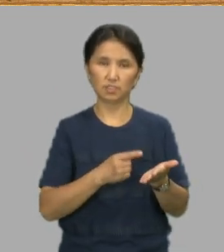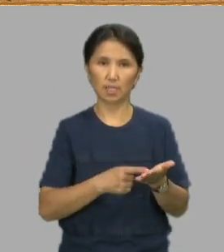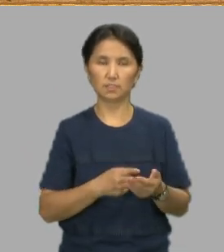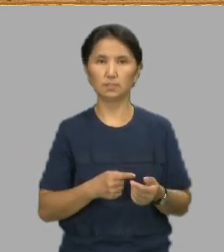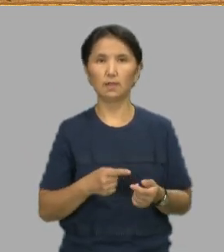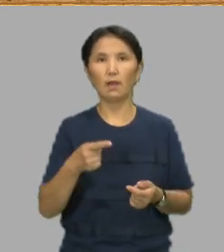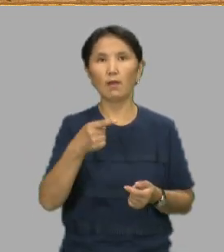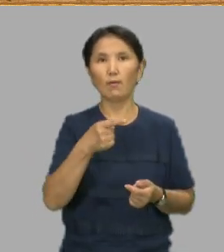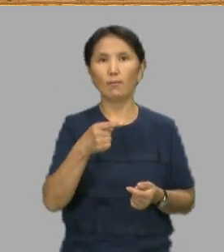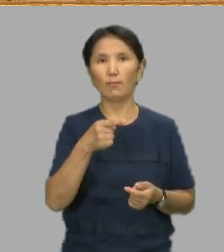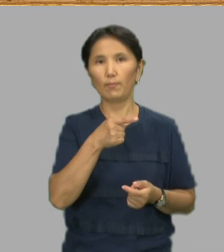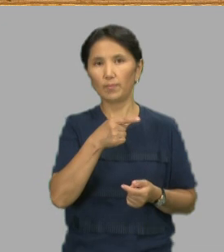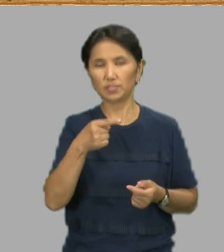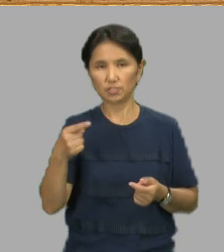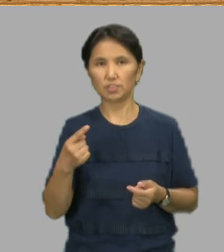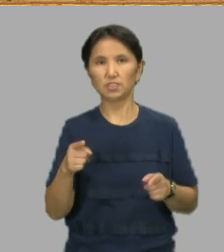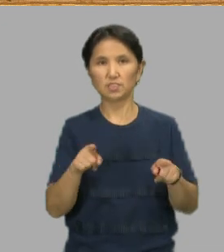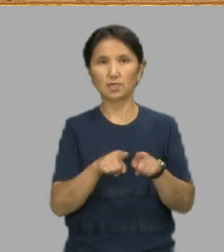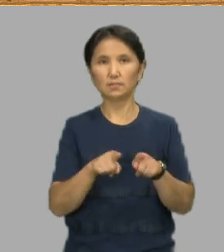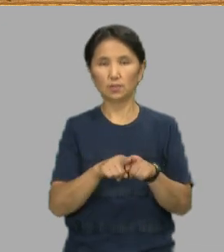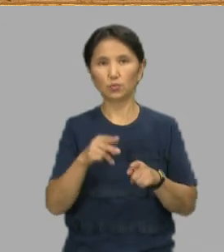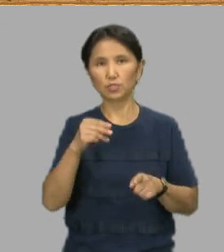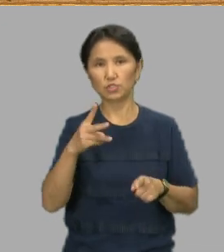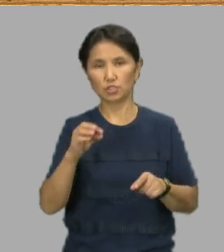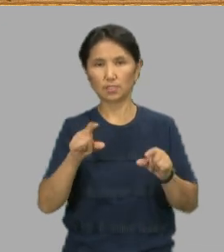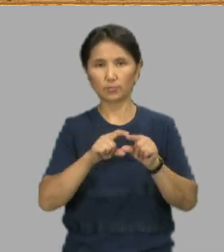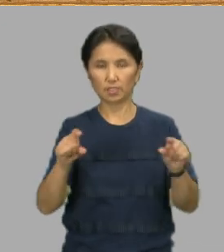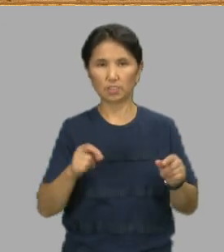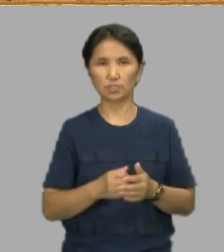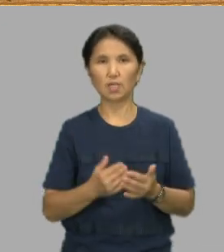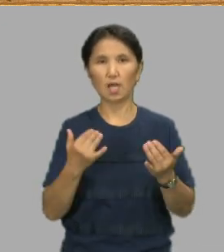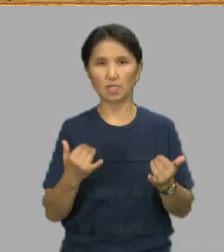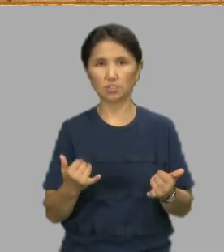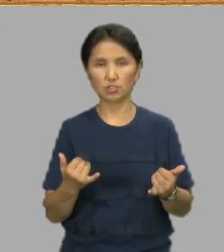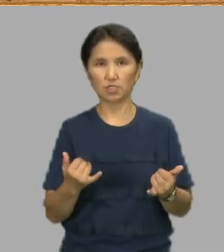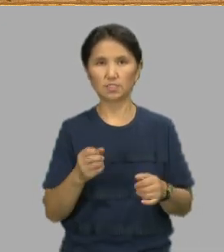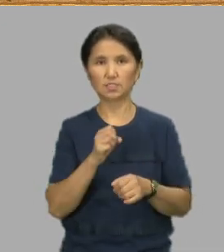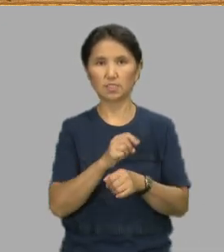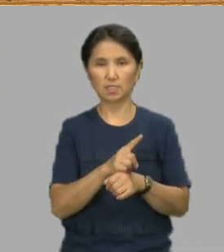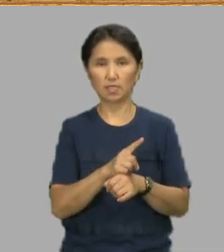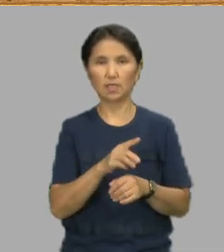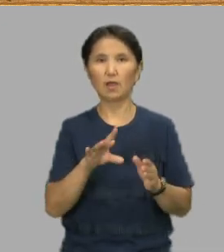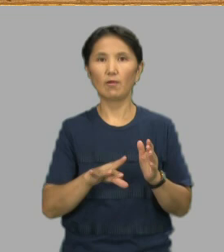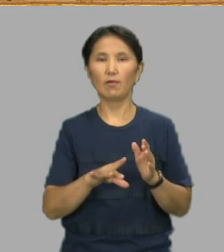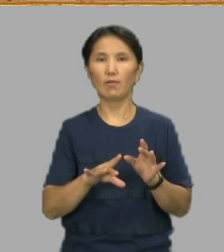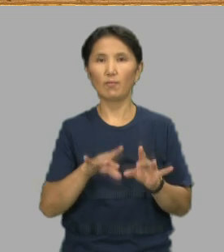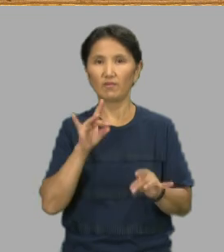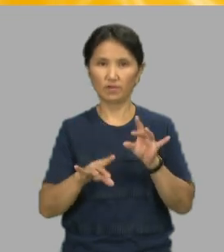Подчеркните однородные члены предложения. А сейчас задание по